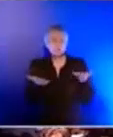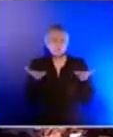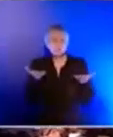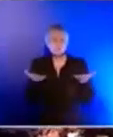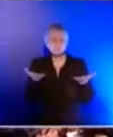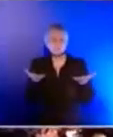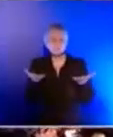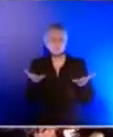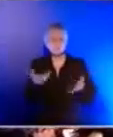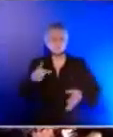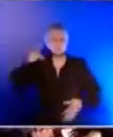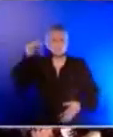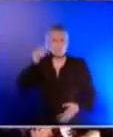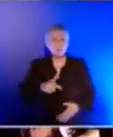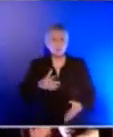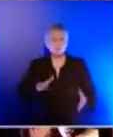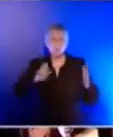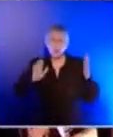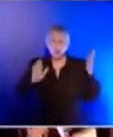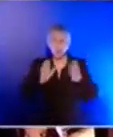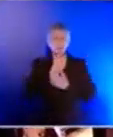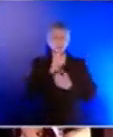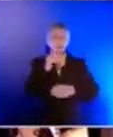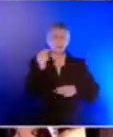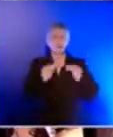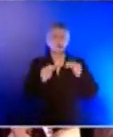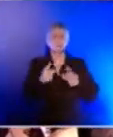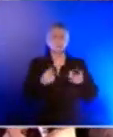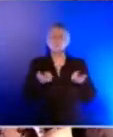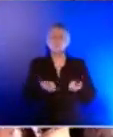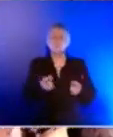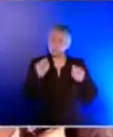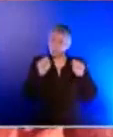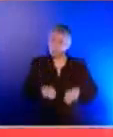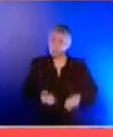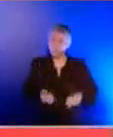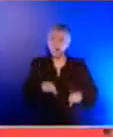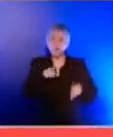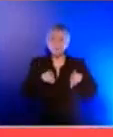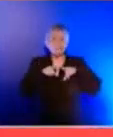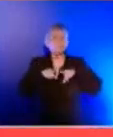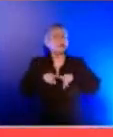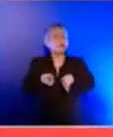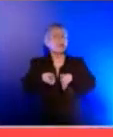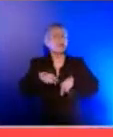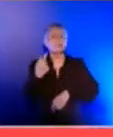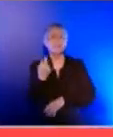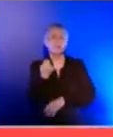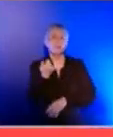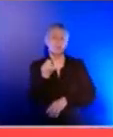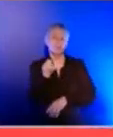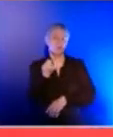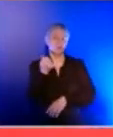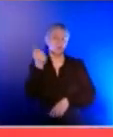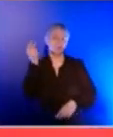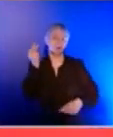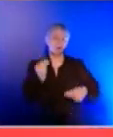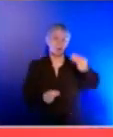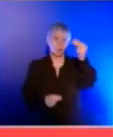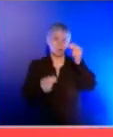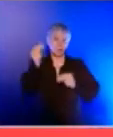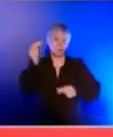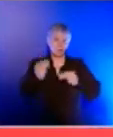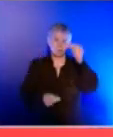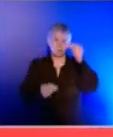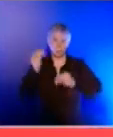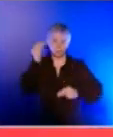να αντιμετωπίσουμε και την συνακόλουθη οικονομική κρίση, η οποία ενδεχομένως φαίνεται να αυτονομείται από την